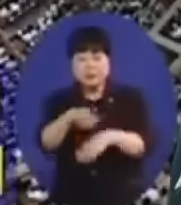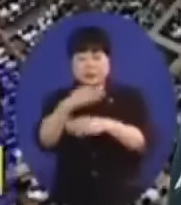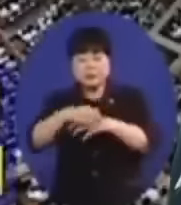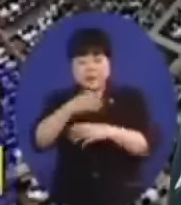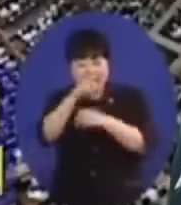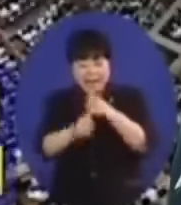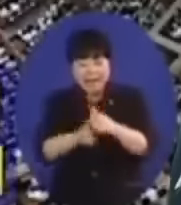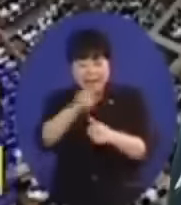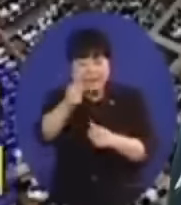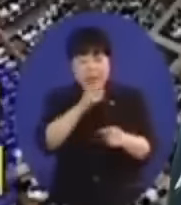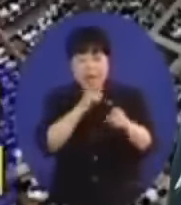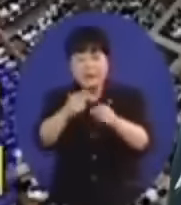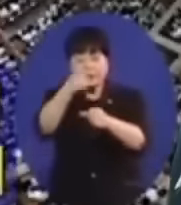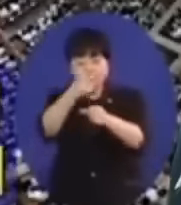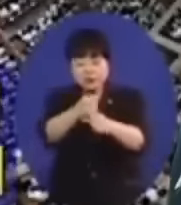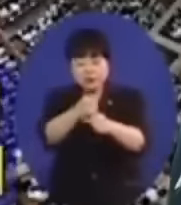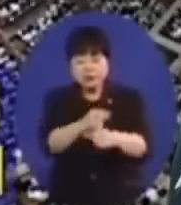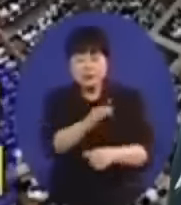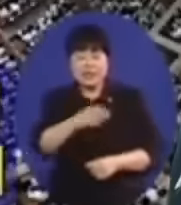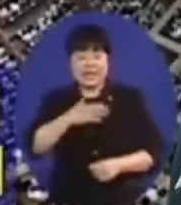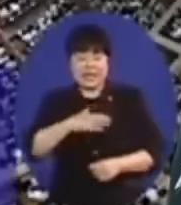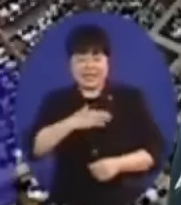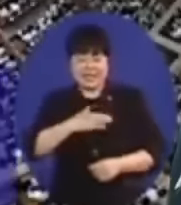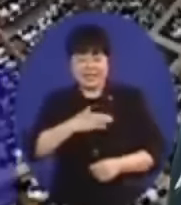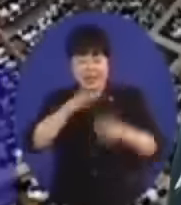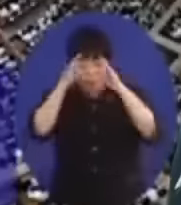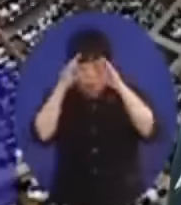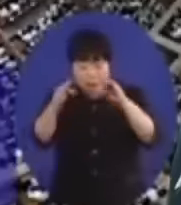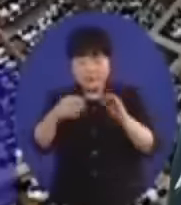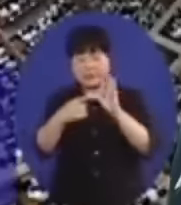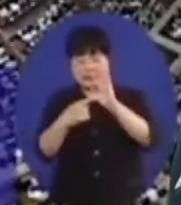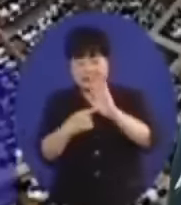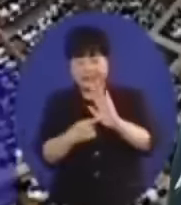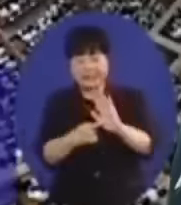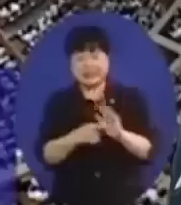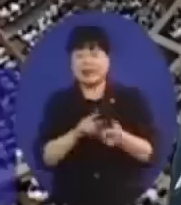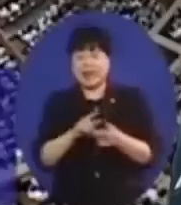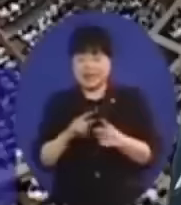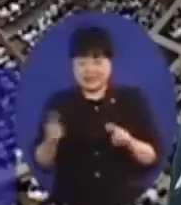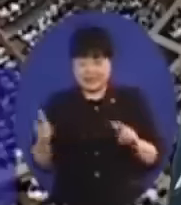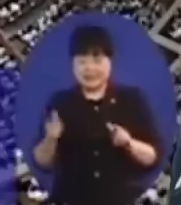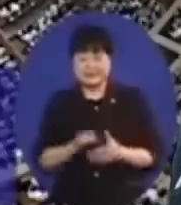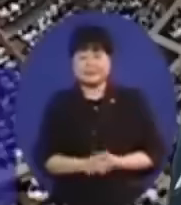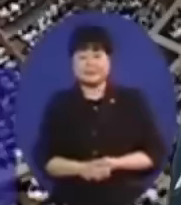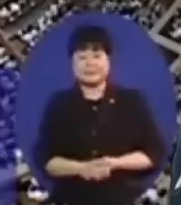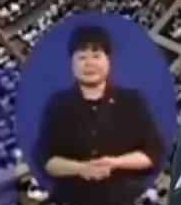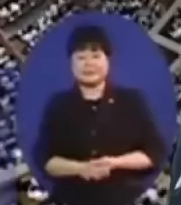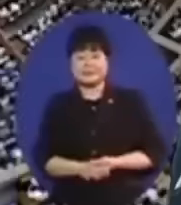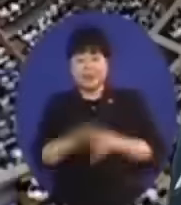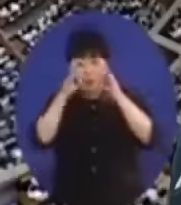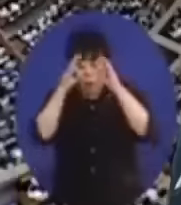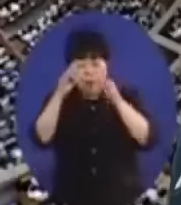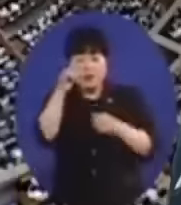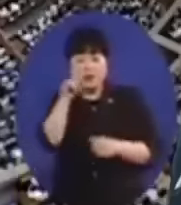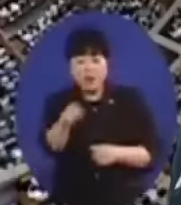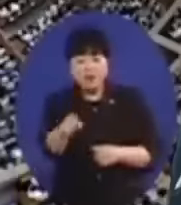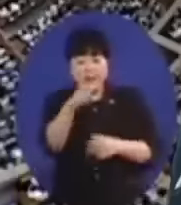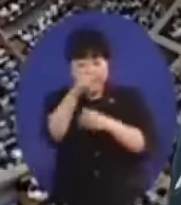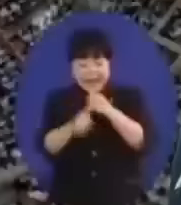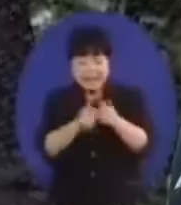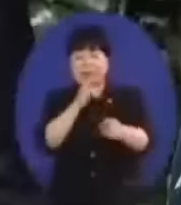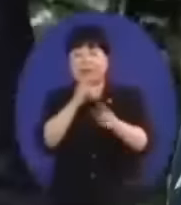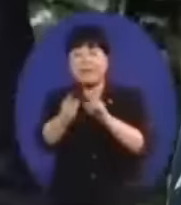세계가 하나님의 말씀으로 지어진 줄을 우리가 아나니 보이는 것은 나타난 것으로 말미암아 된 것이 아니니라. 눈에 보이는 것은